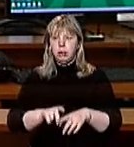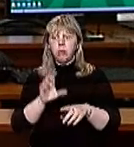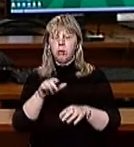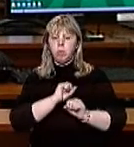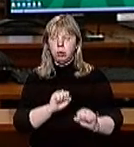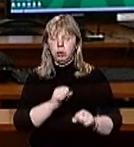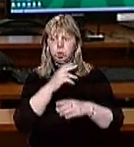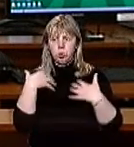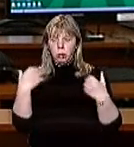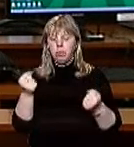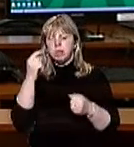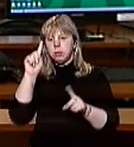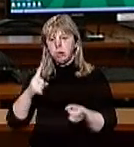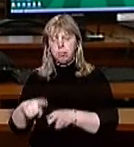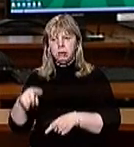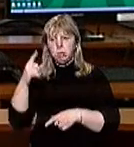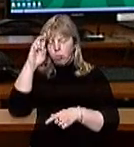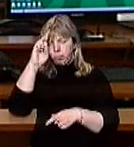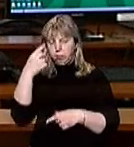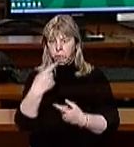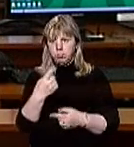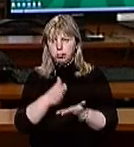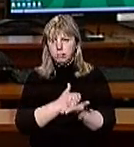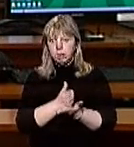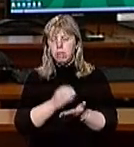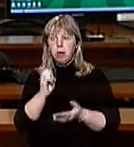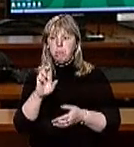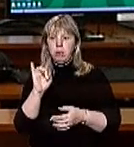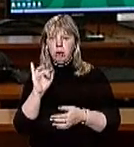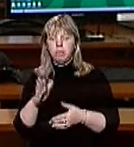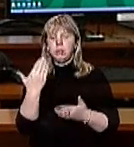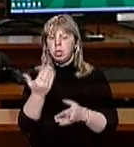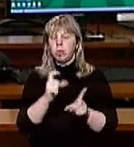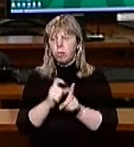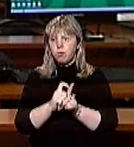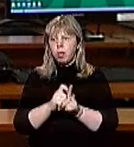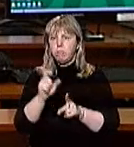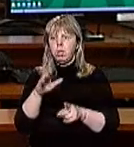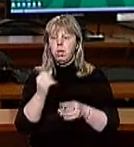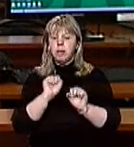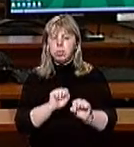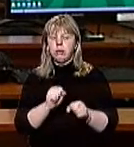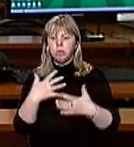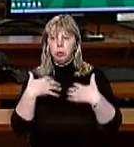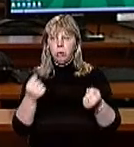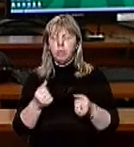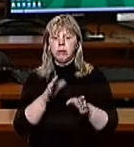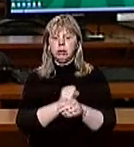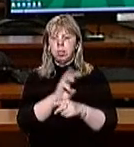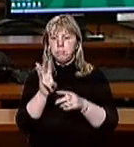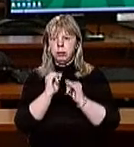Департаменту охорони здоров'я Закарпатської облдержадміністрації Єлизавета Біров. За її словами, заклади охорони здоров'я